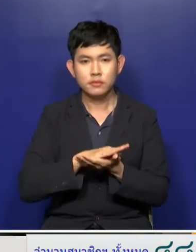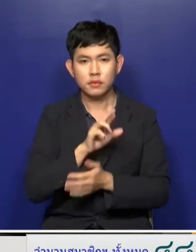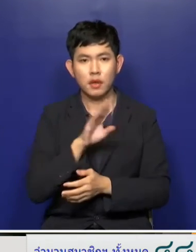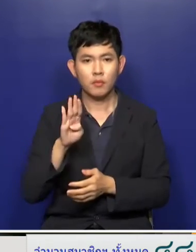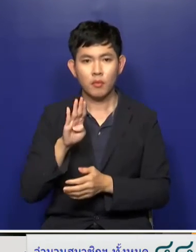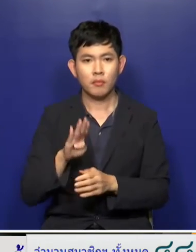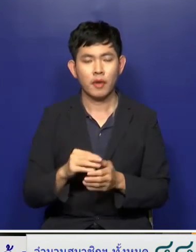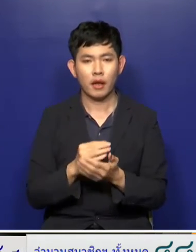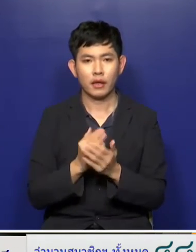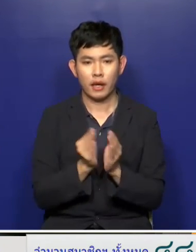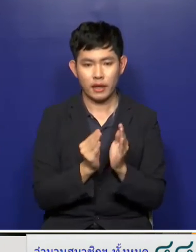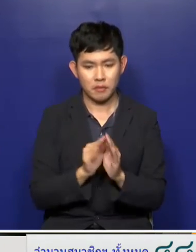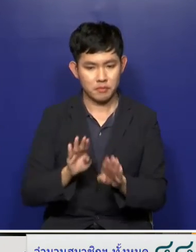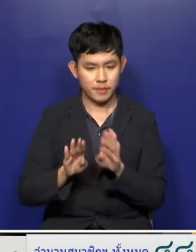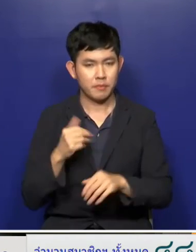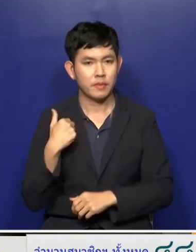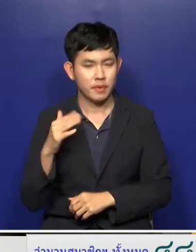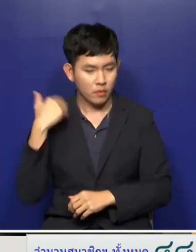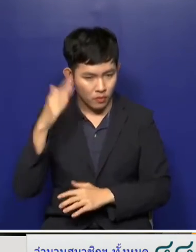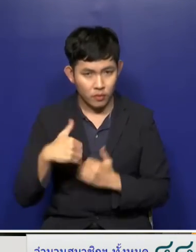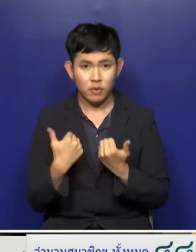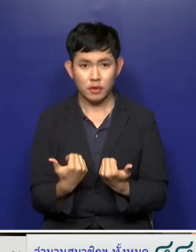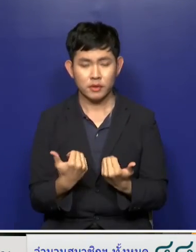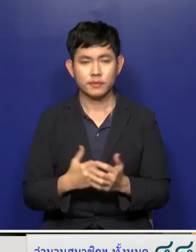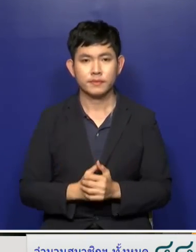การเทียบโอนจนกทั่งวนนี้นะครับ